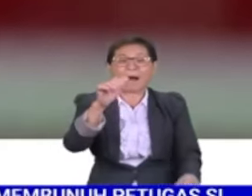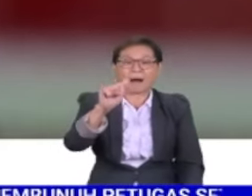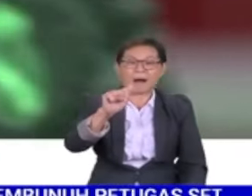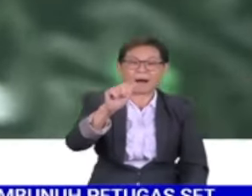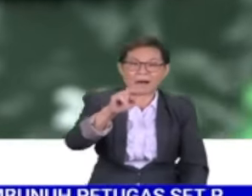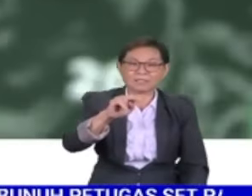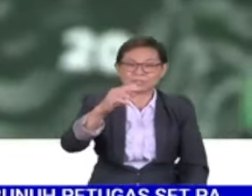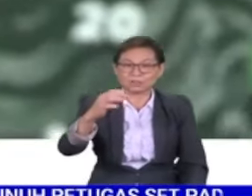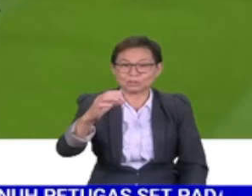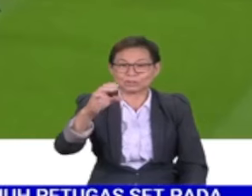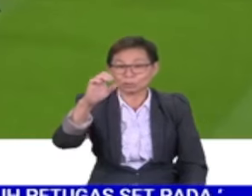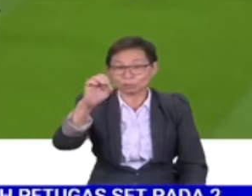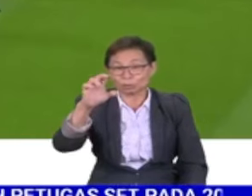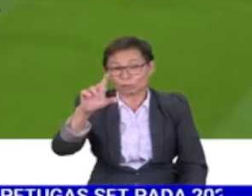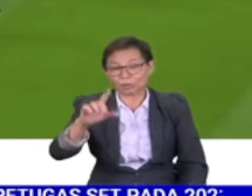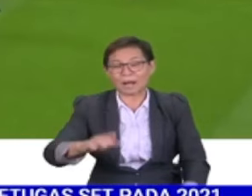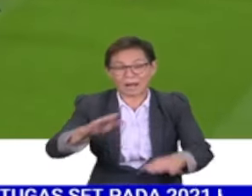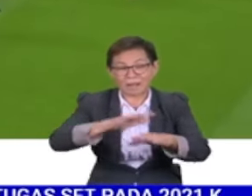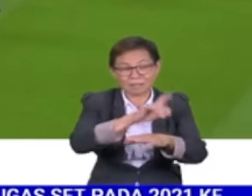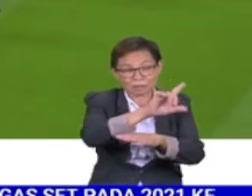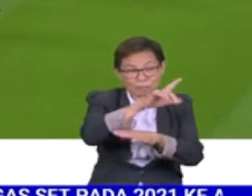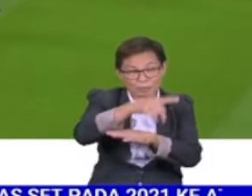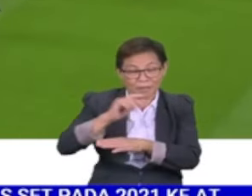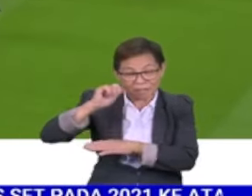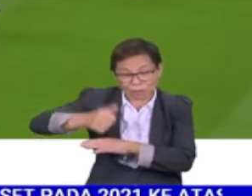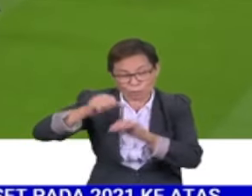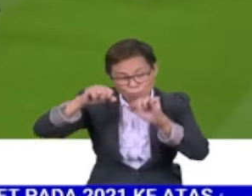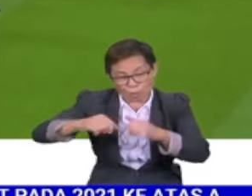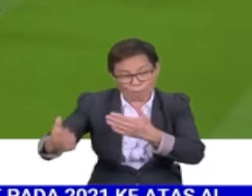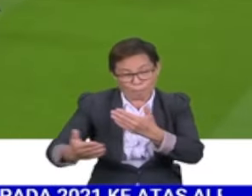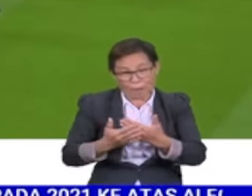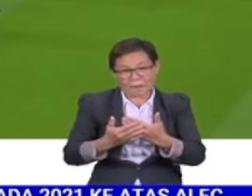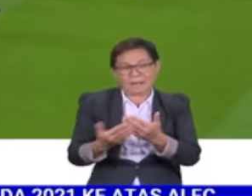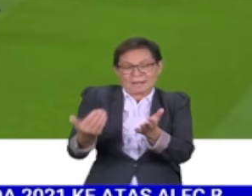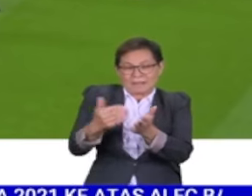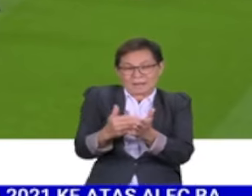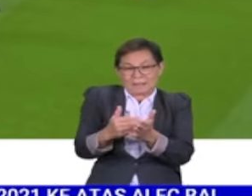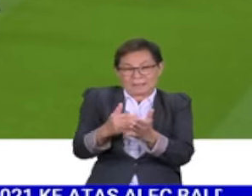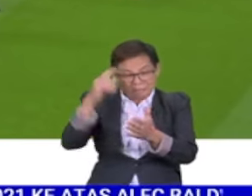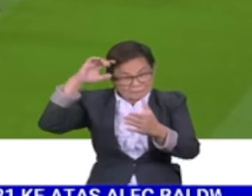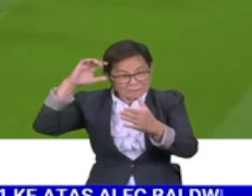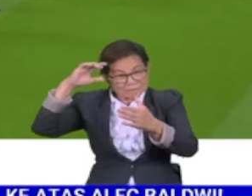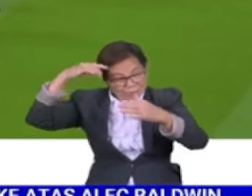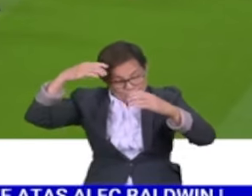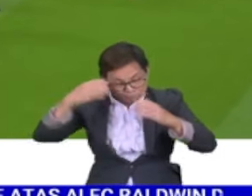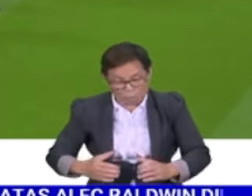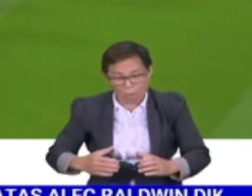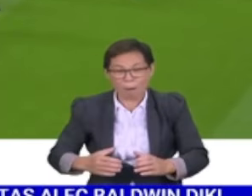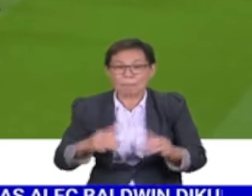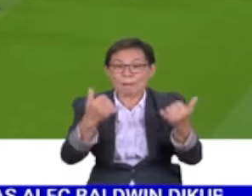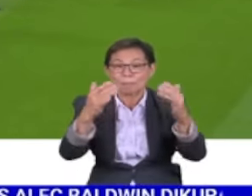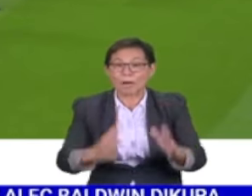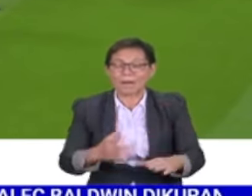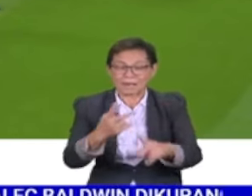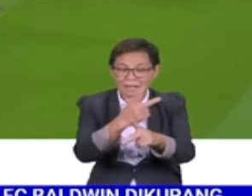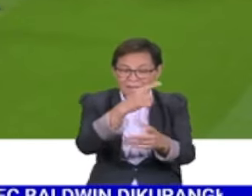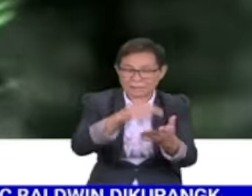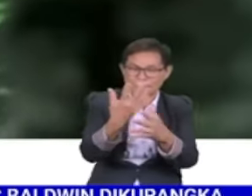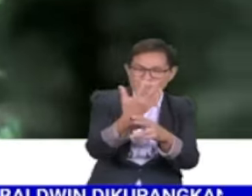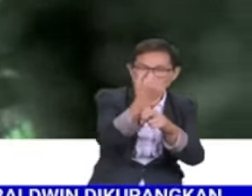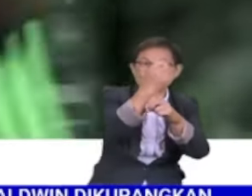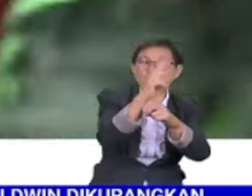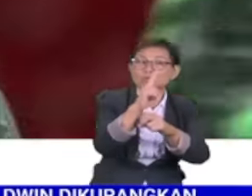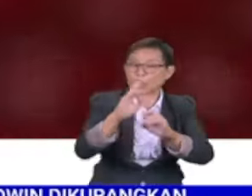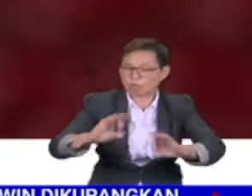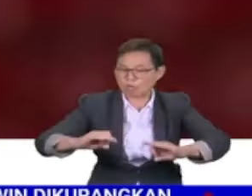hanya kesan positif ke atas Liverpool esok mampu mengembalikan semula keyakinan pemainnya musim ini. Meskipun menang dalam dua